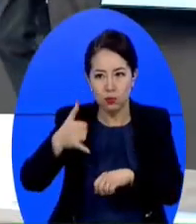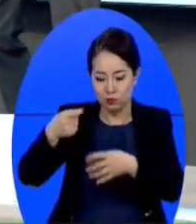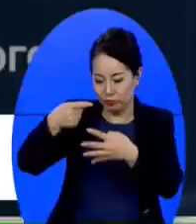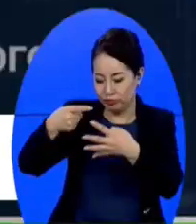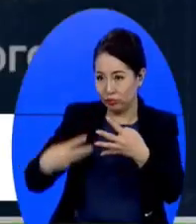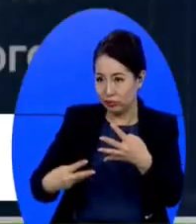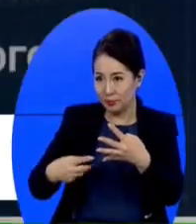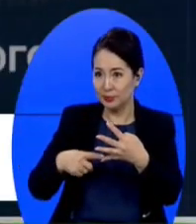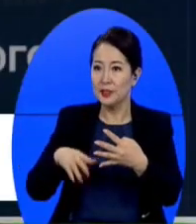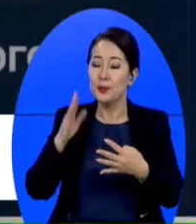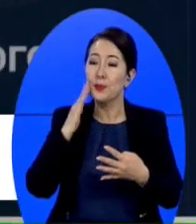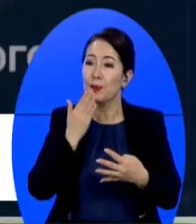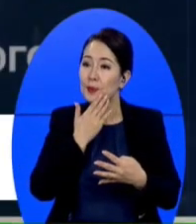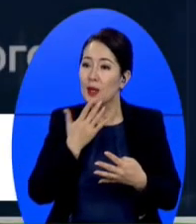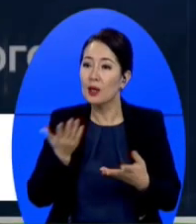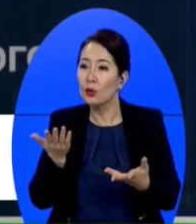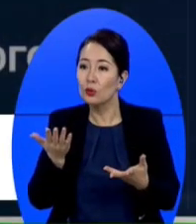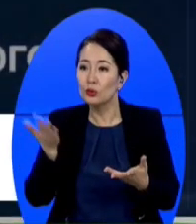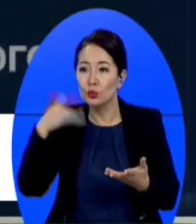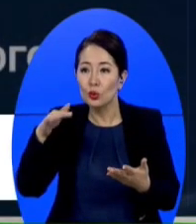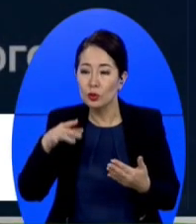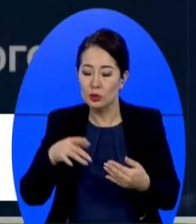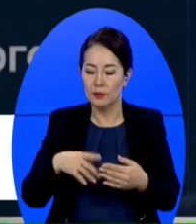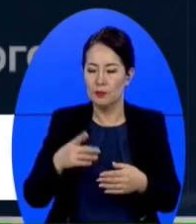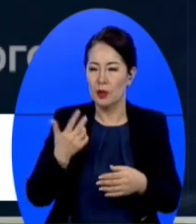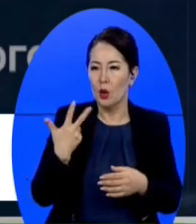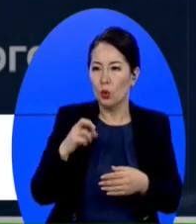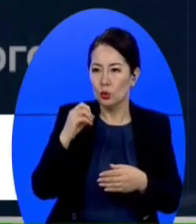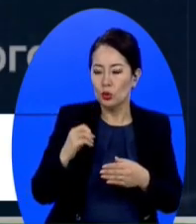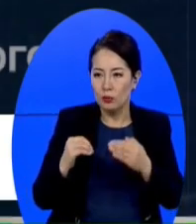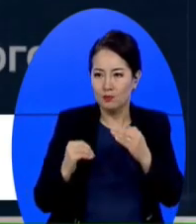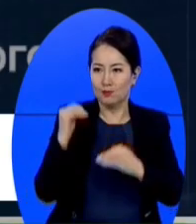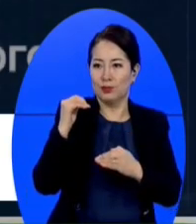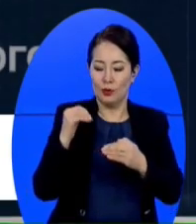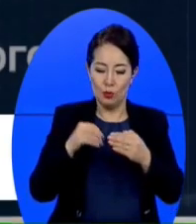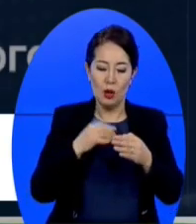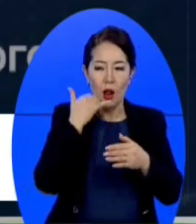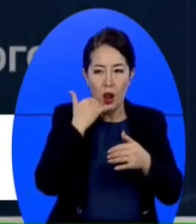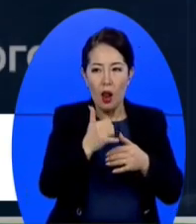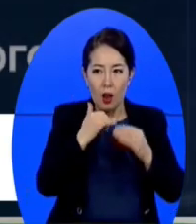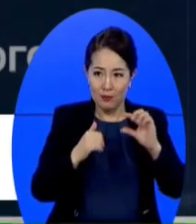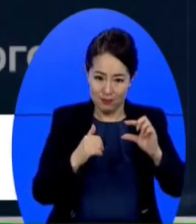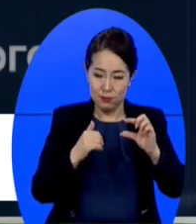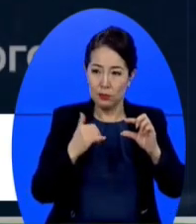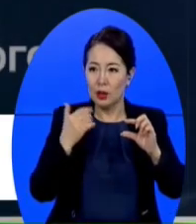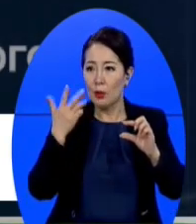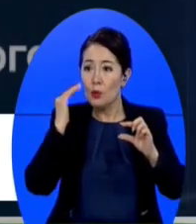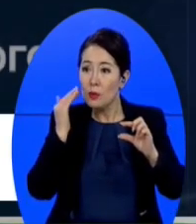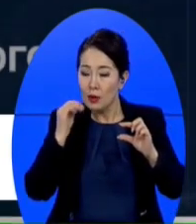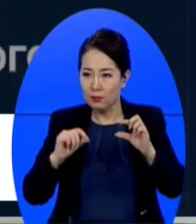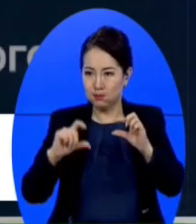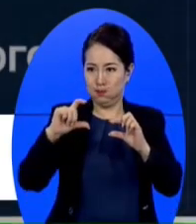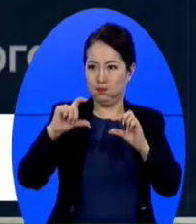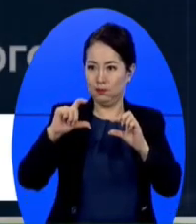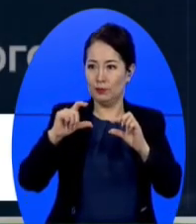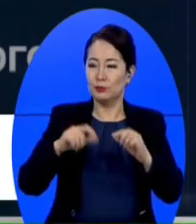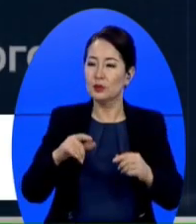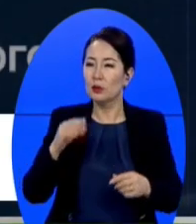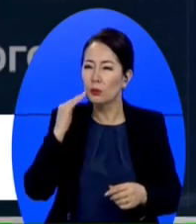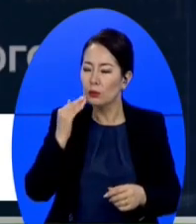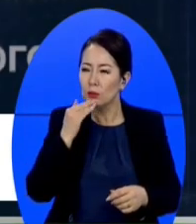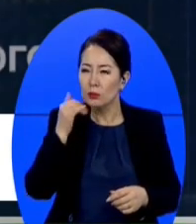байгаа. Цагаан сарын үеүүдэд гэхэд бусад өдрөөс 30% дуудлага нэмэгддэг. За энийг эренбэлэх юм бол нэгдүгээр зүрх судасны өвчлөл